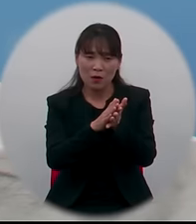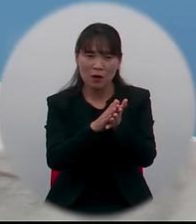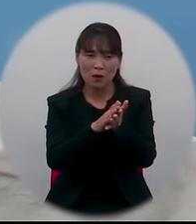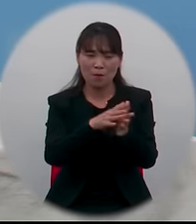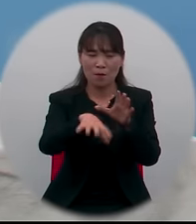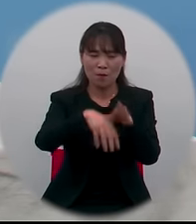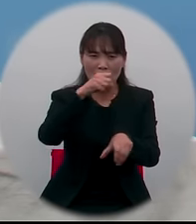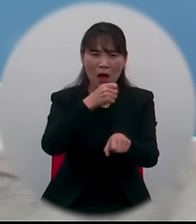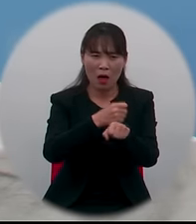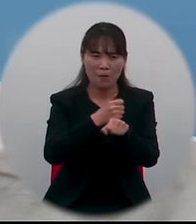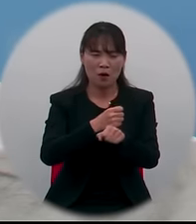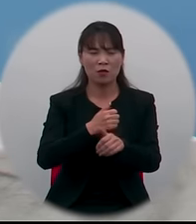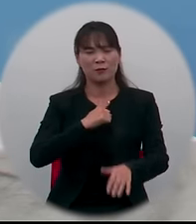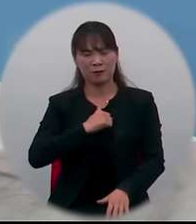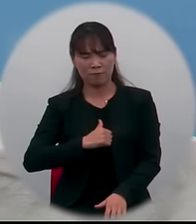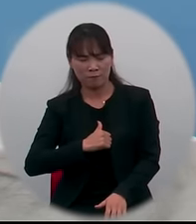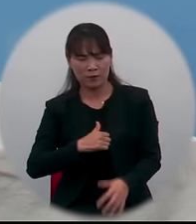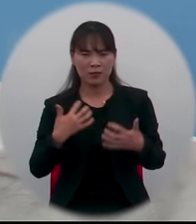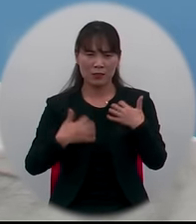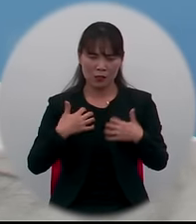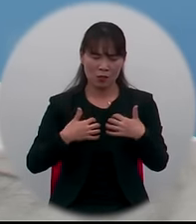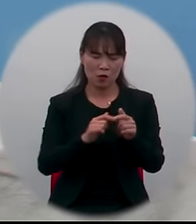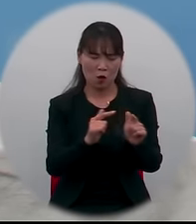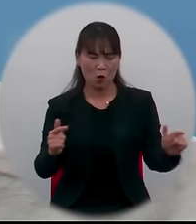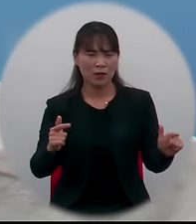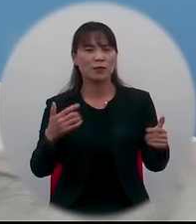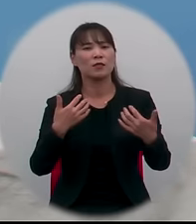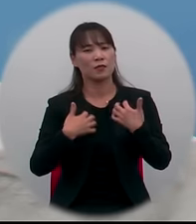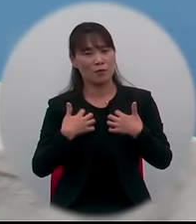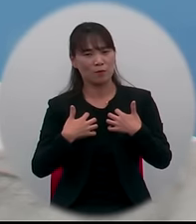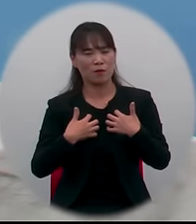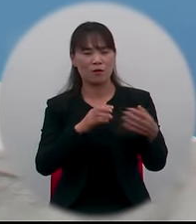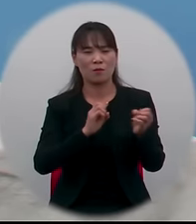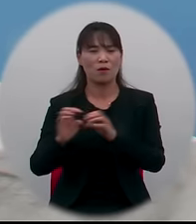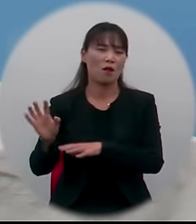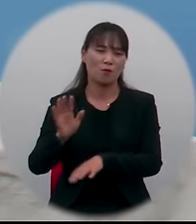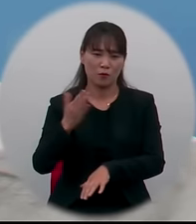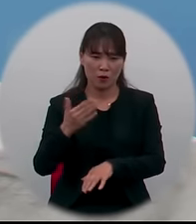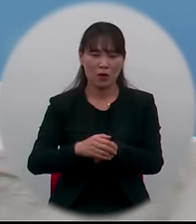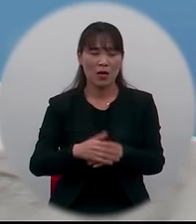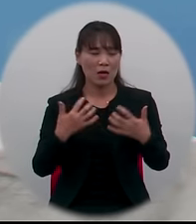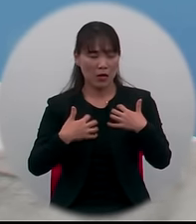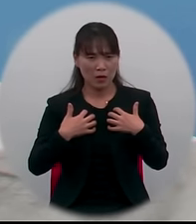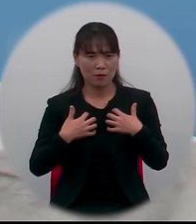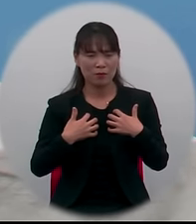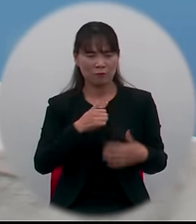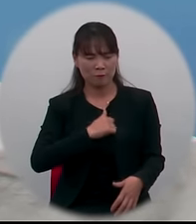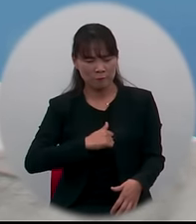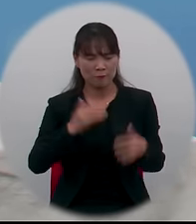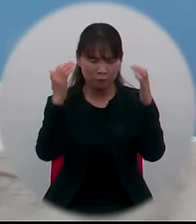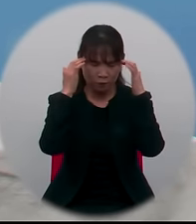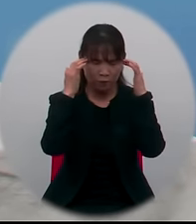상실하게 됩니다 게임은 고통과 인내의 과정을 통해서 건강한 재미 경험을 형성하게 설계가 되어 있어요